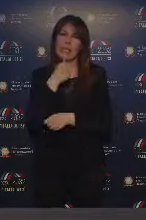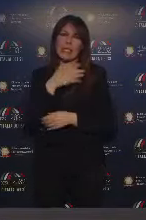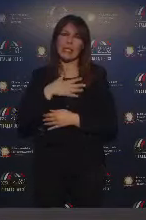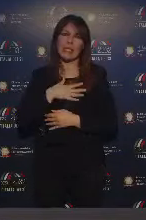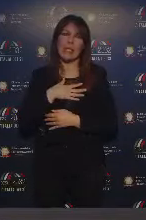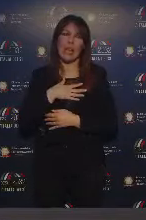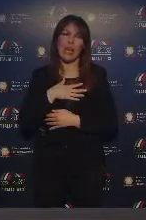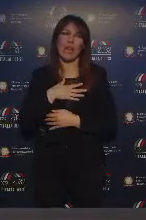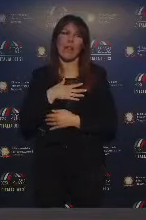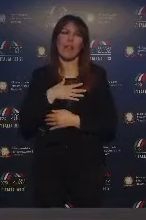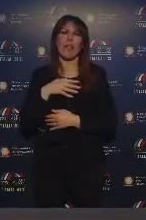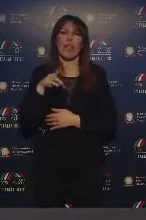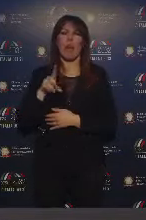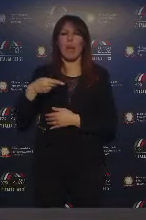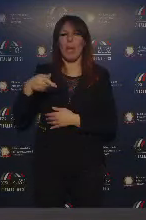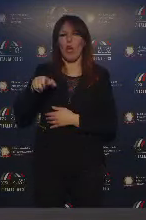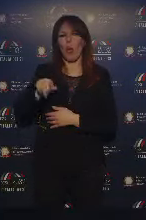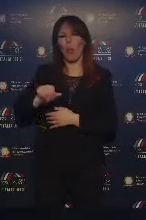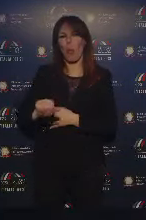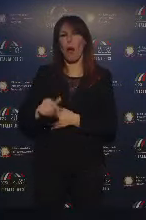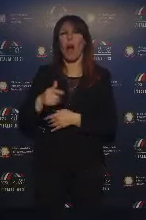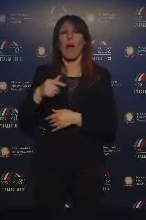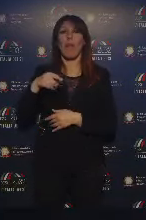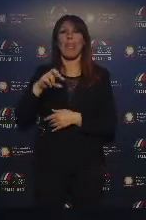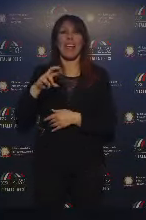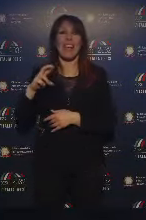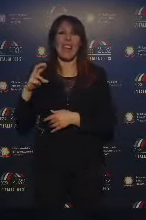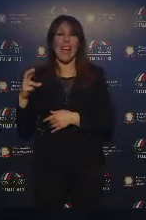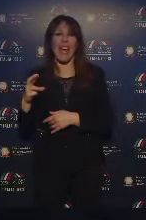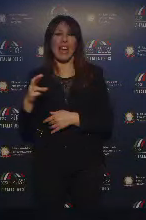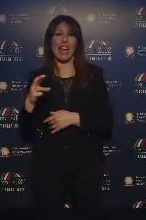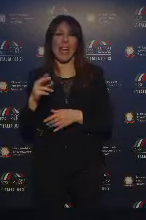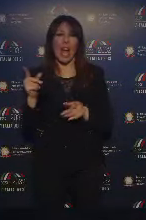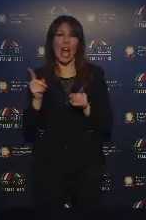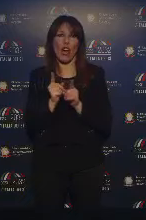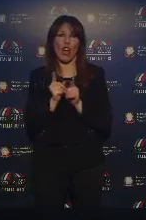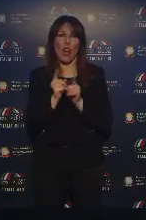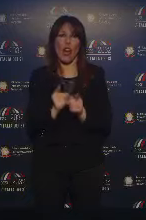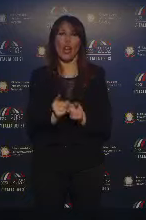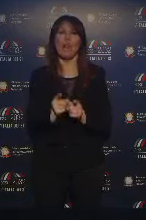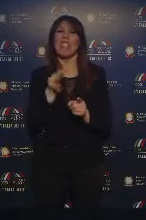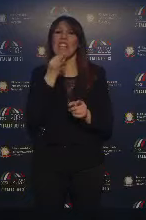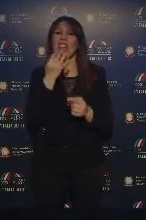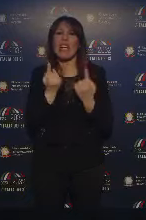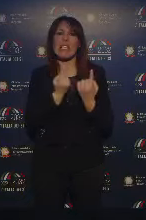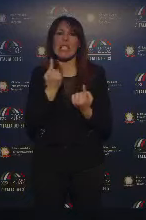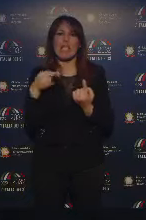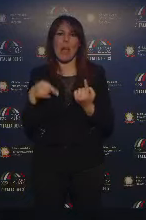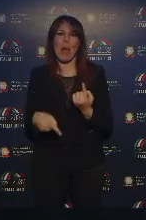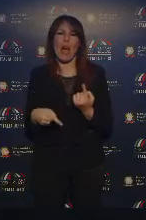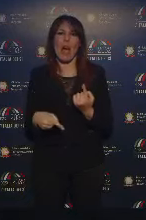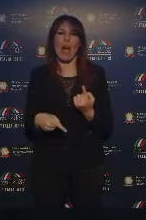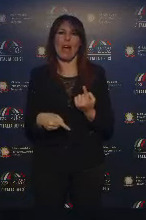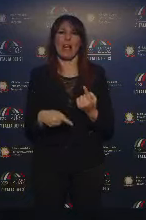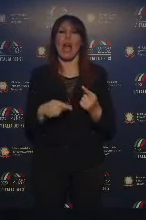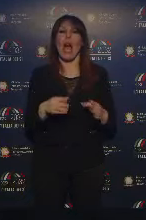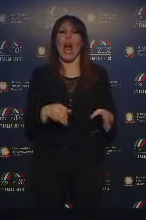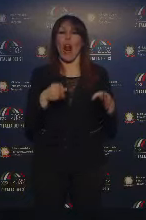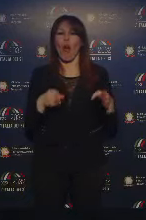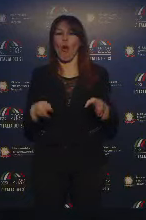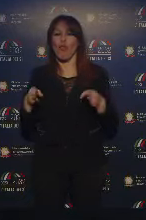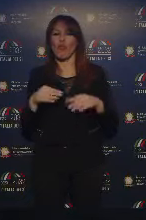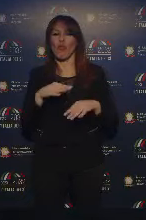pinqua questi sono gli acronimi del pnrr significa sistemare sistemare alloggi e quartieri popolari